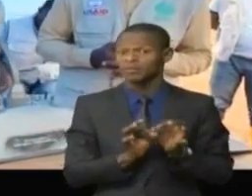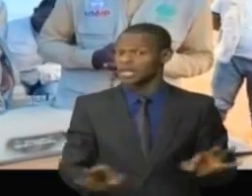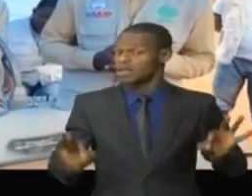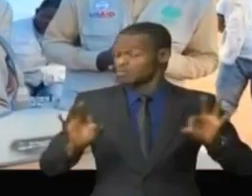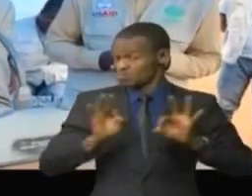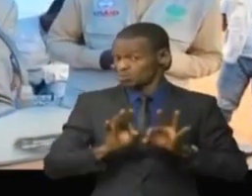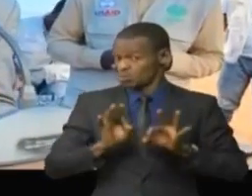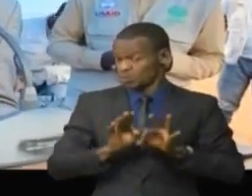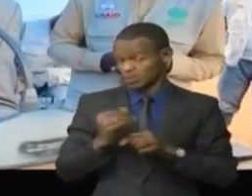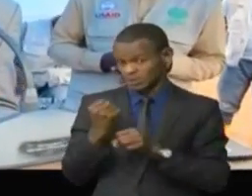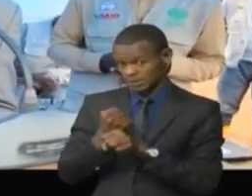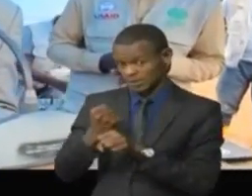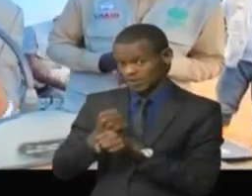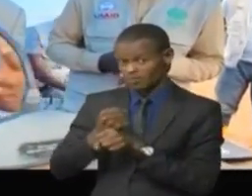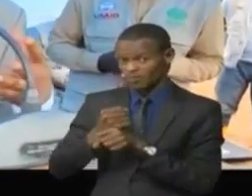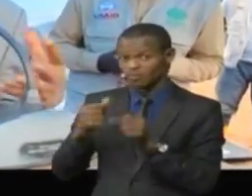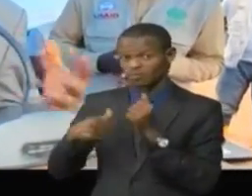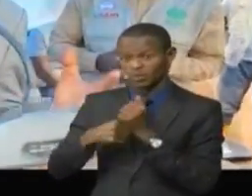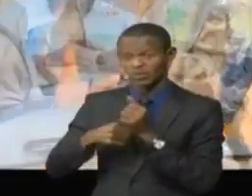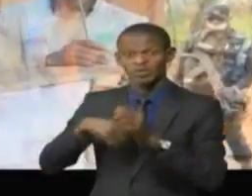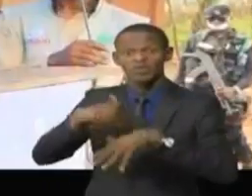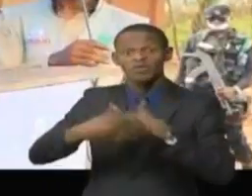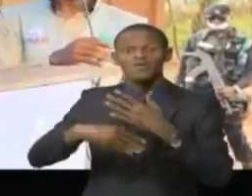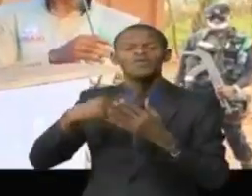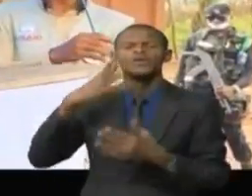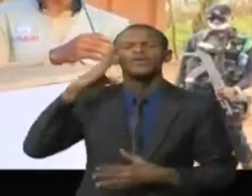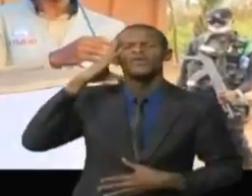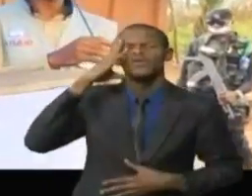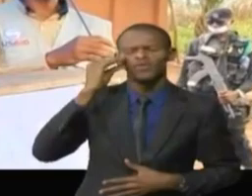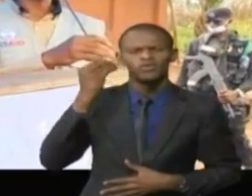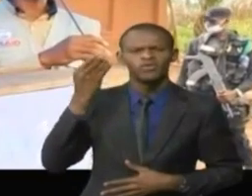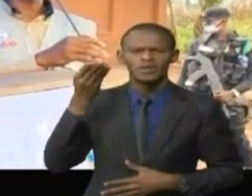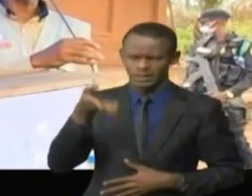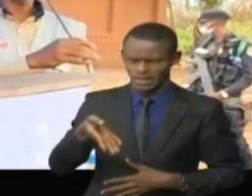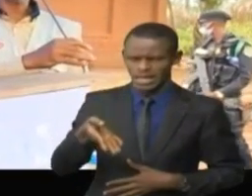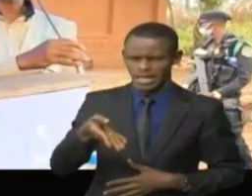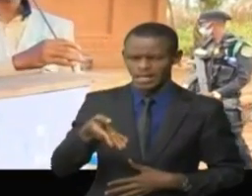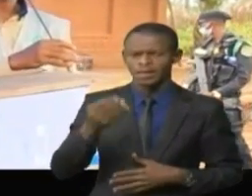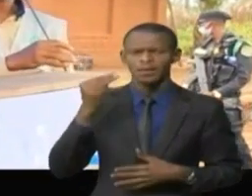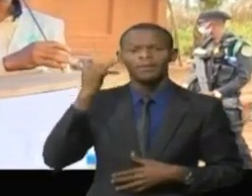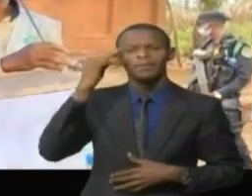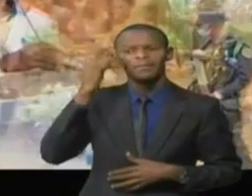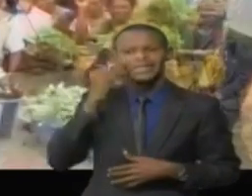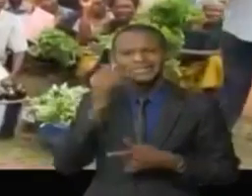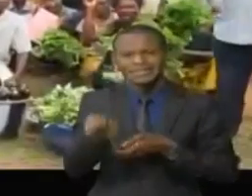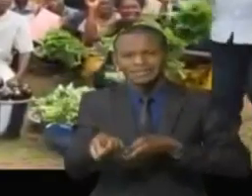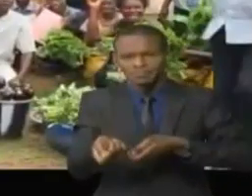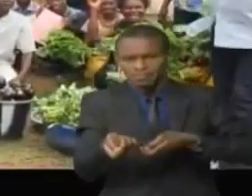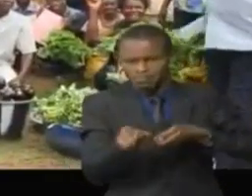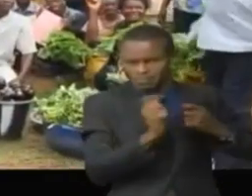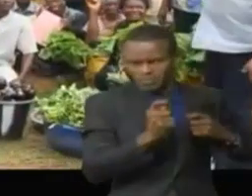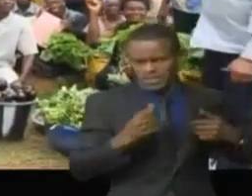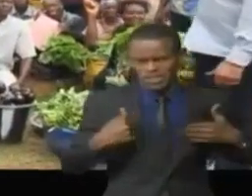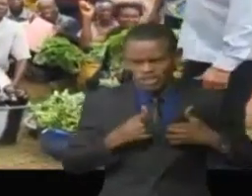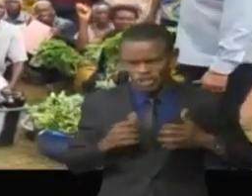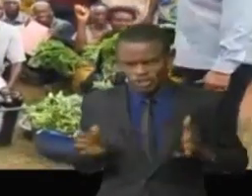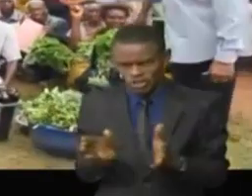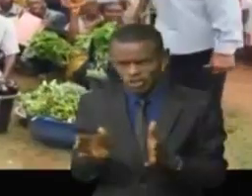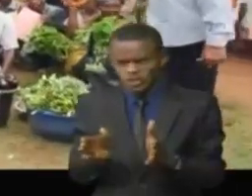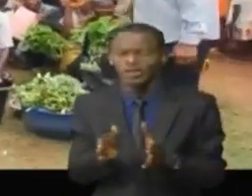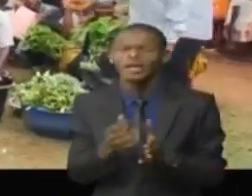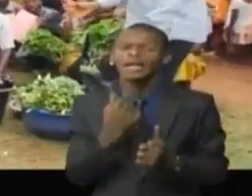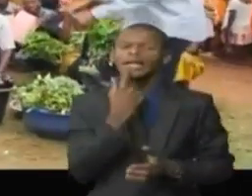côté, le ministre Diallo n'a eu que des mots justes pour dire merci à ADRA pour son appui dans les secteurs